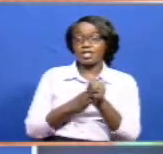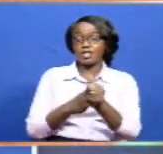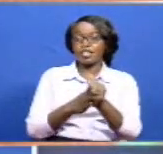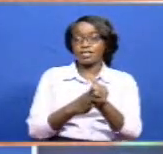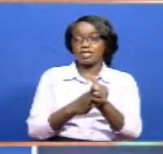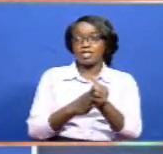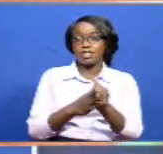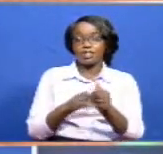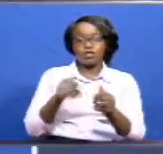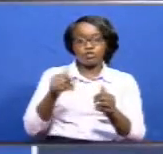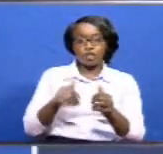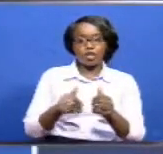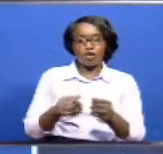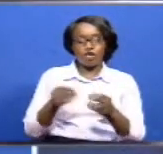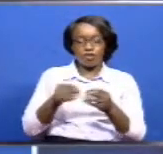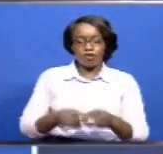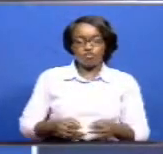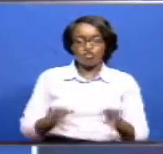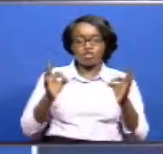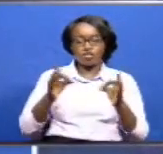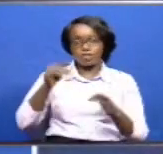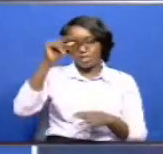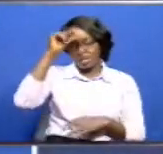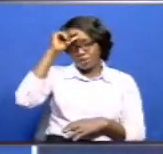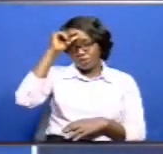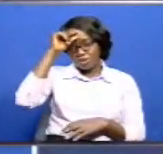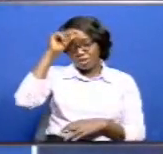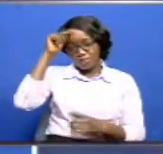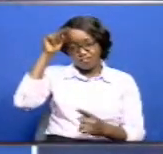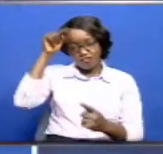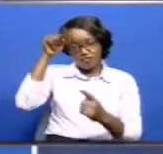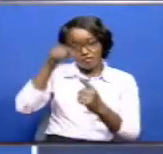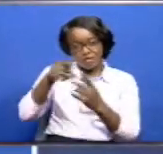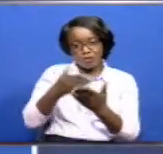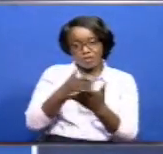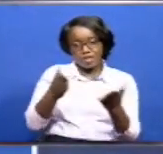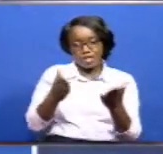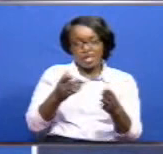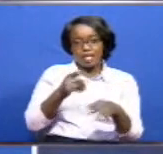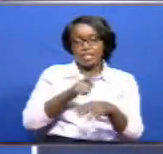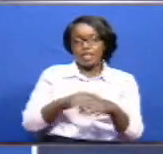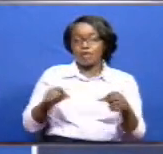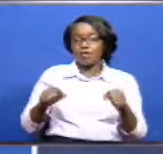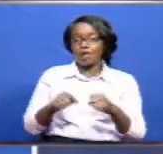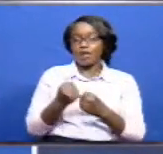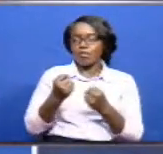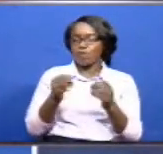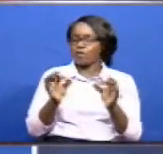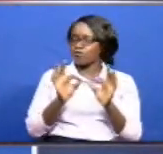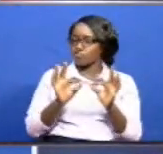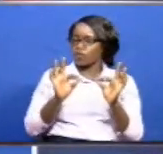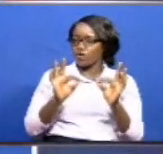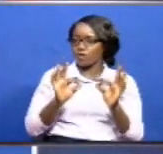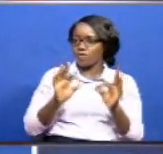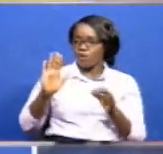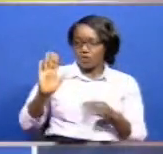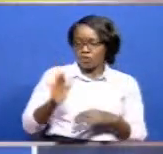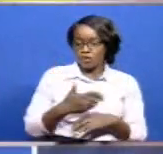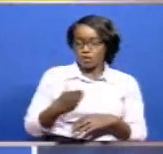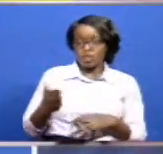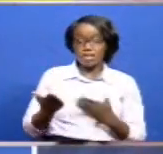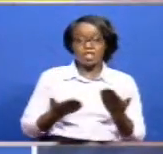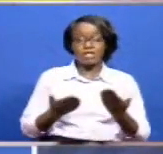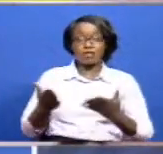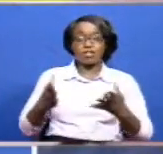wa maafisa wa serikali hadi Gatanga, alisema kuwa mpango huo umejiri kwa wakati ufaao kwa wasanii ambao watapata huduma